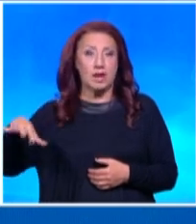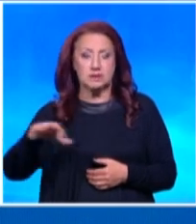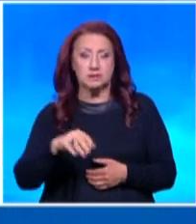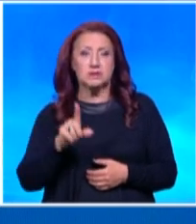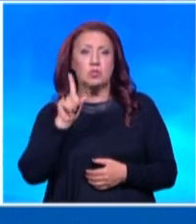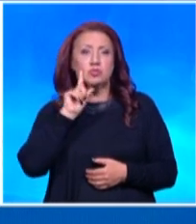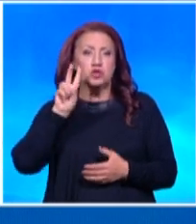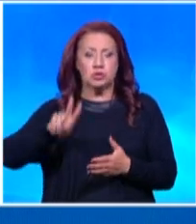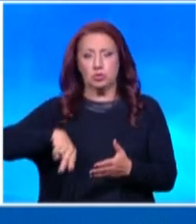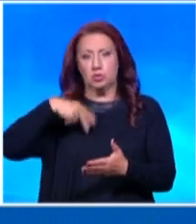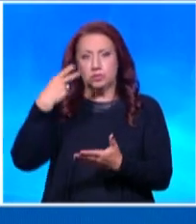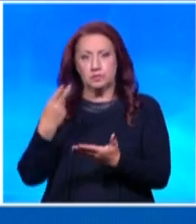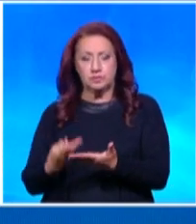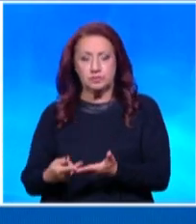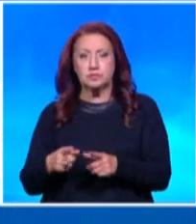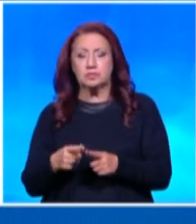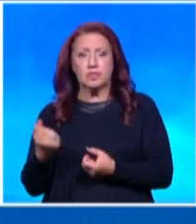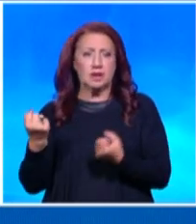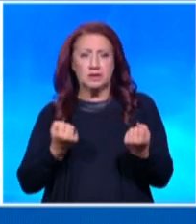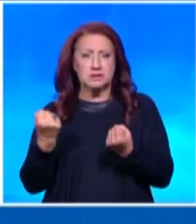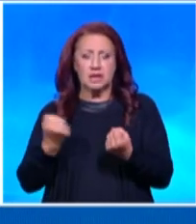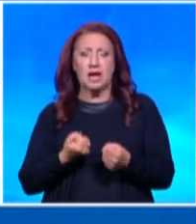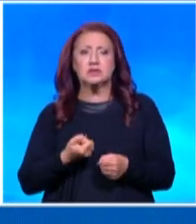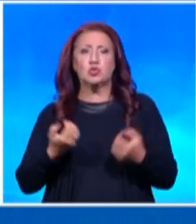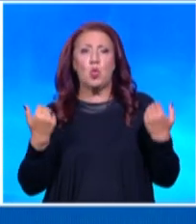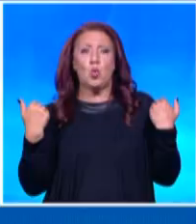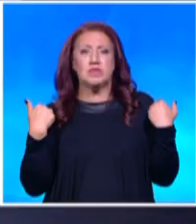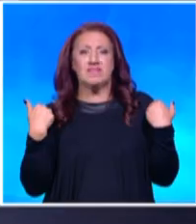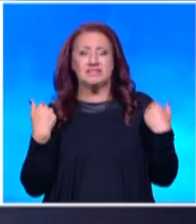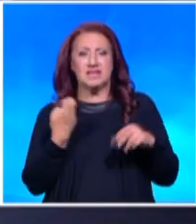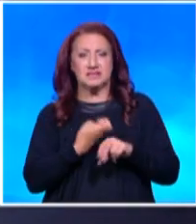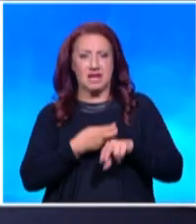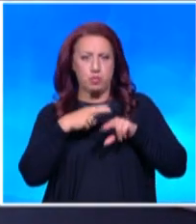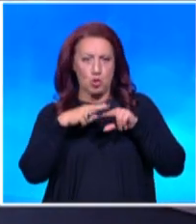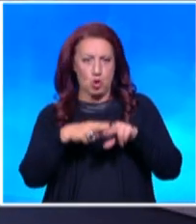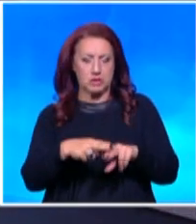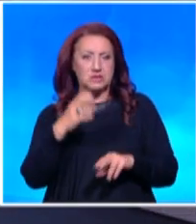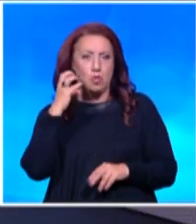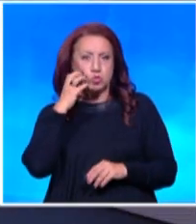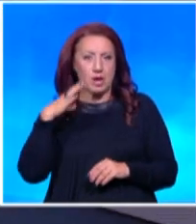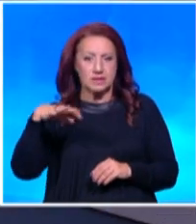безсъзнание и е откарано в реанимацията на университетската болница. Елеонора Дъбова сега с подробностите.